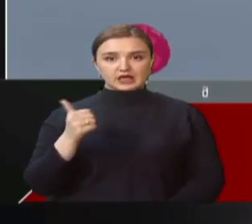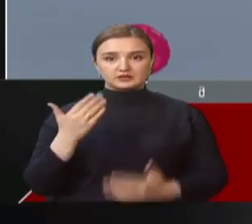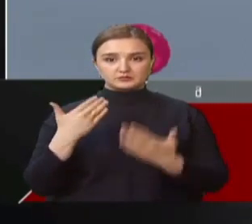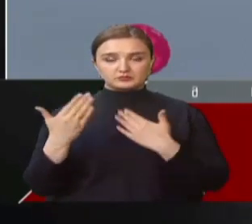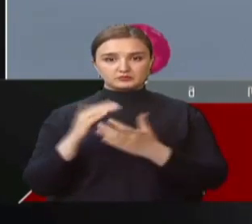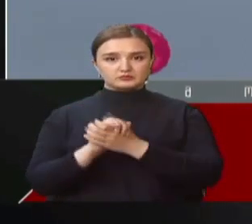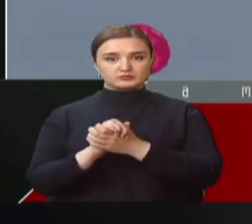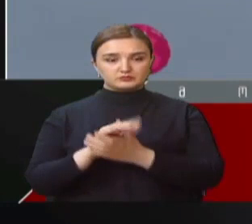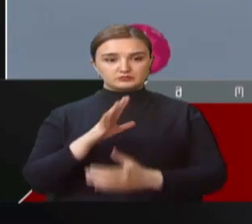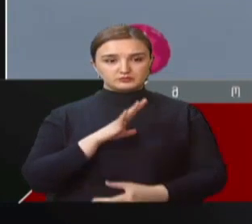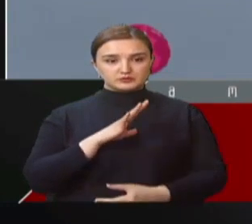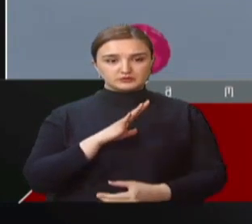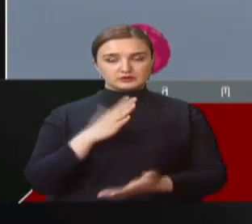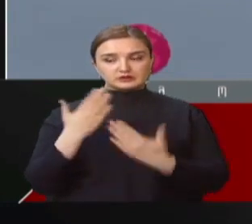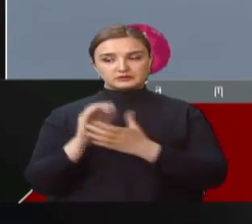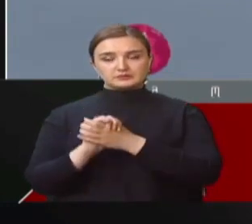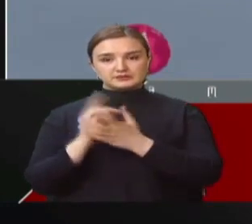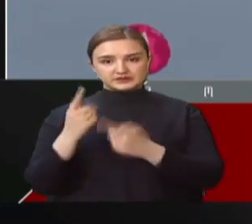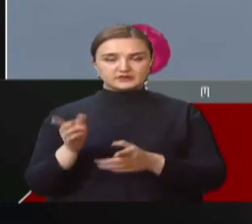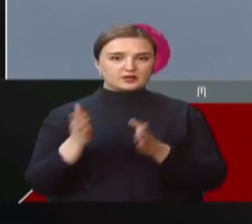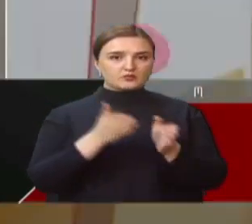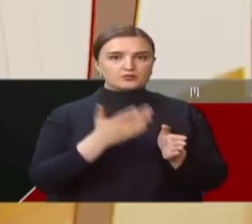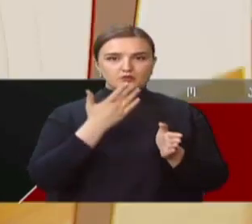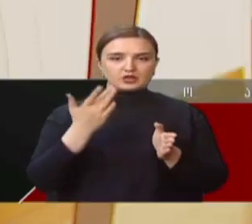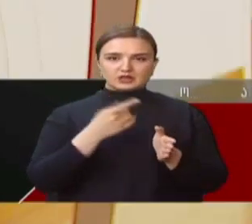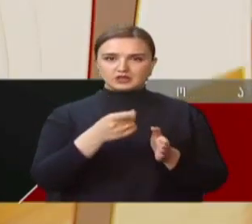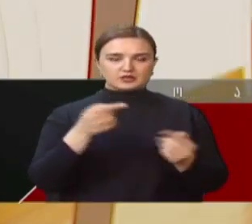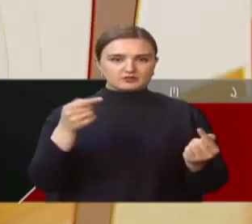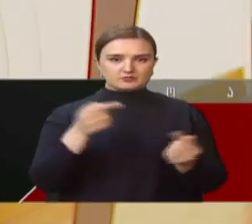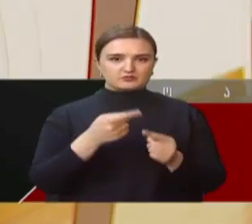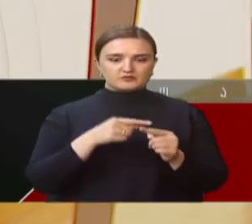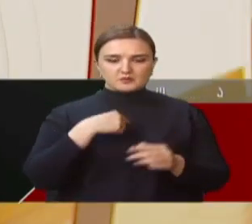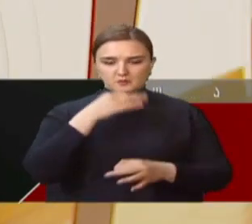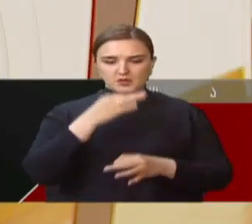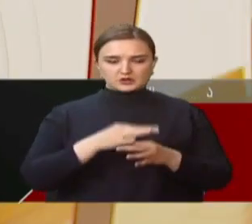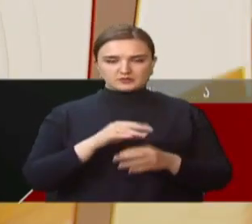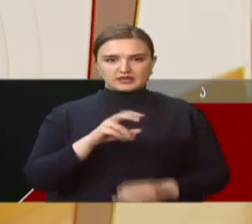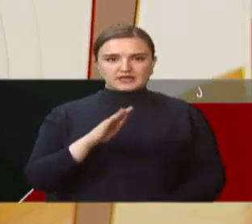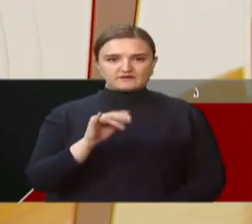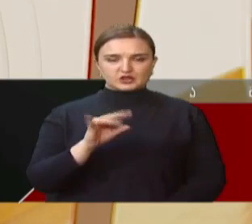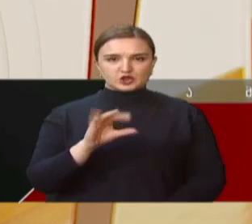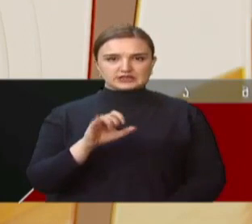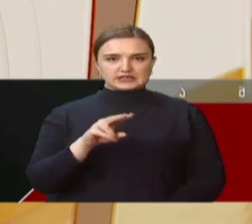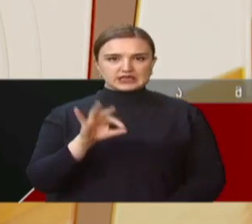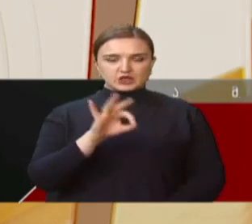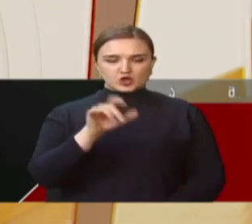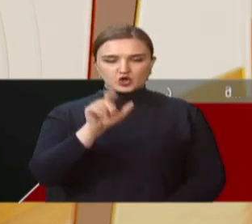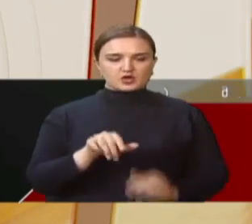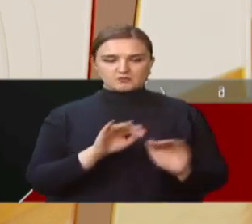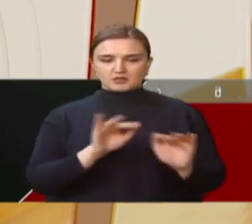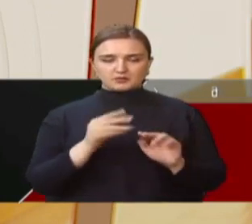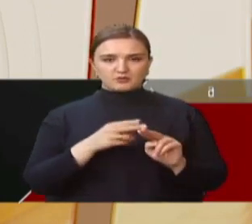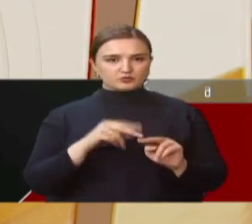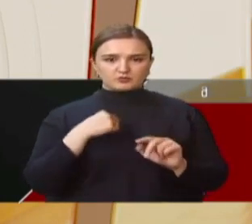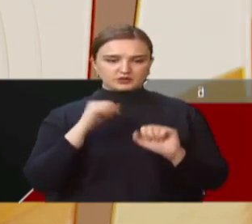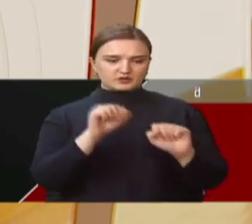atam să aibă când dacă aşirea. Scuze-mă, tip ironului, cărgi damoc îi debulebă, politica, scuar. Mă n-am duilat